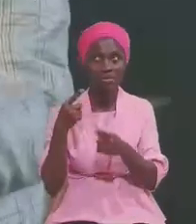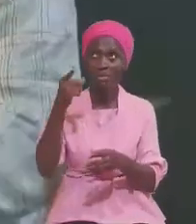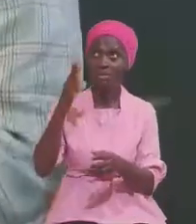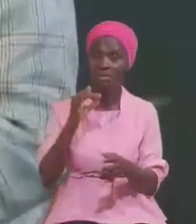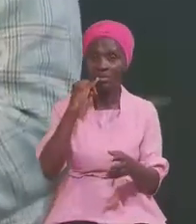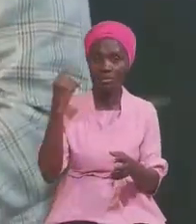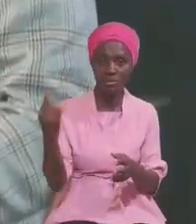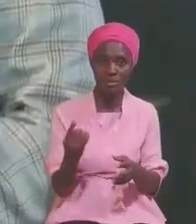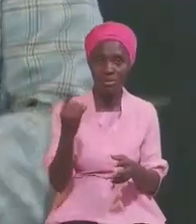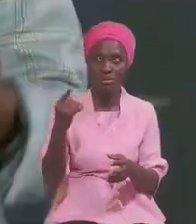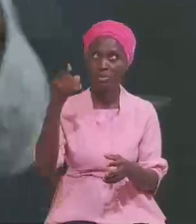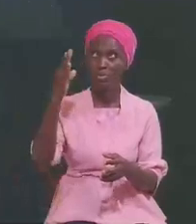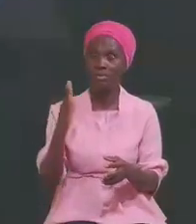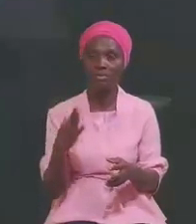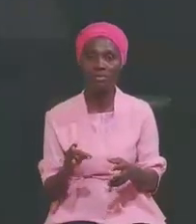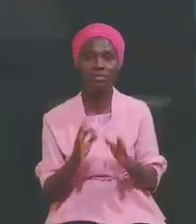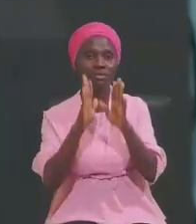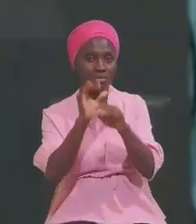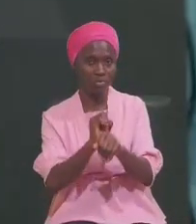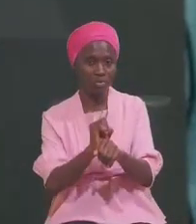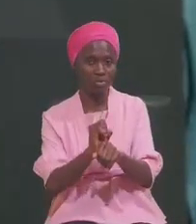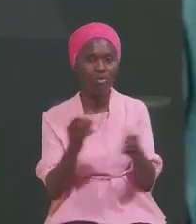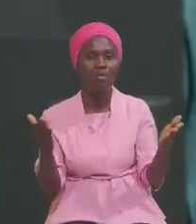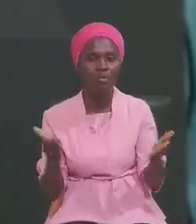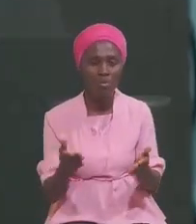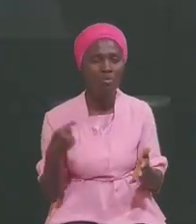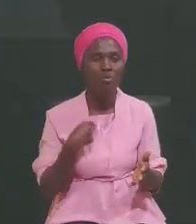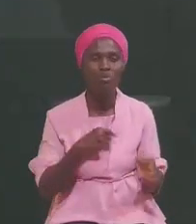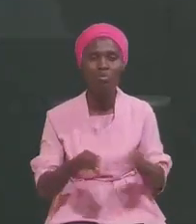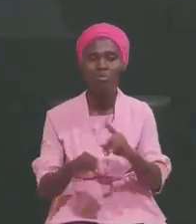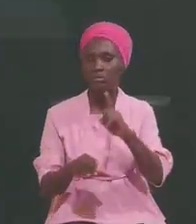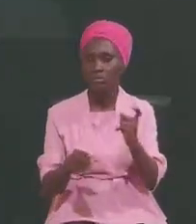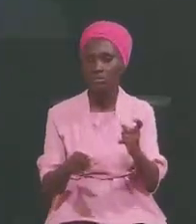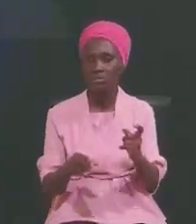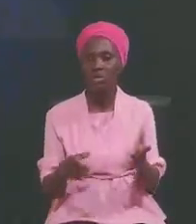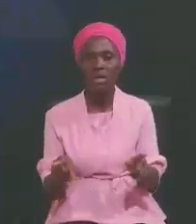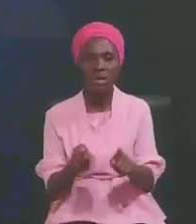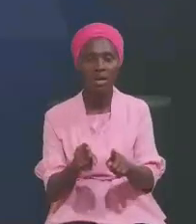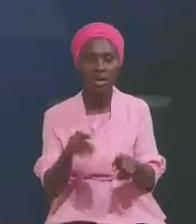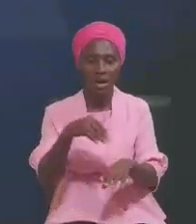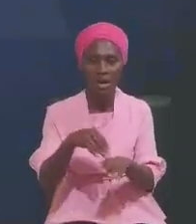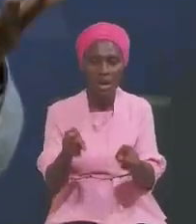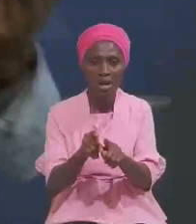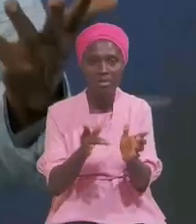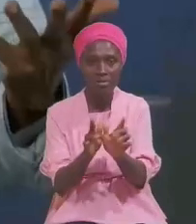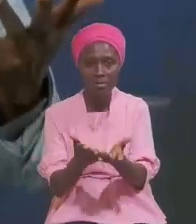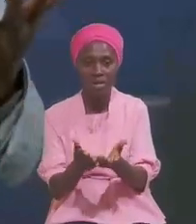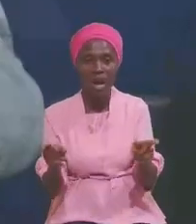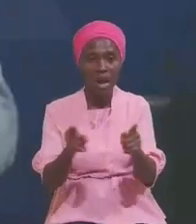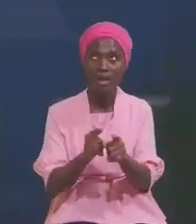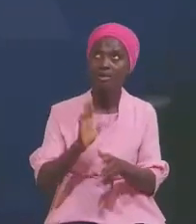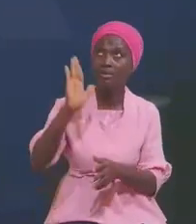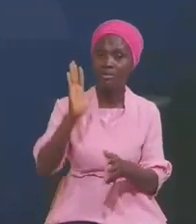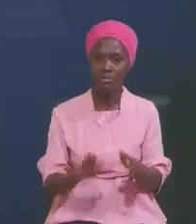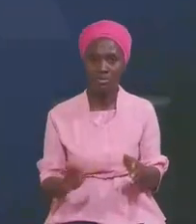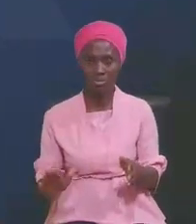le Dieu de miracles, qu'est-ce que nous faisons comme ces créatures, étant ces créatures, que devons-nous faire en